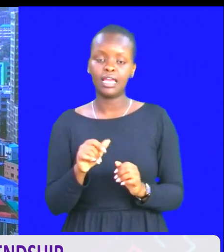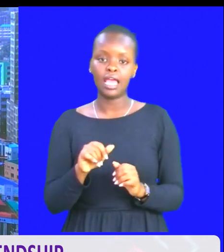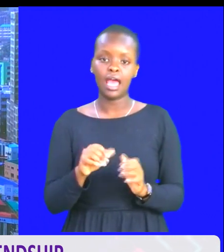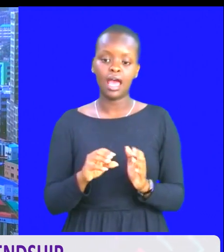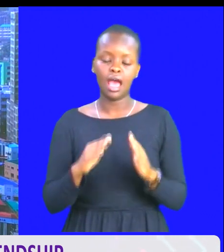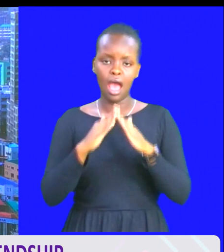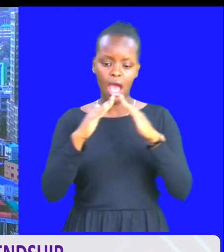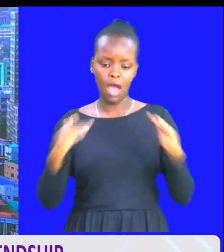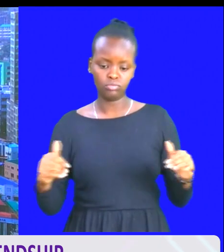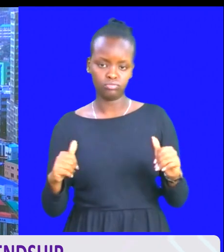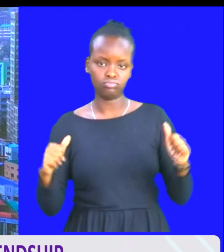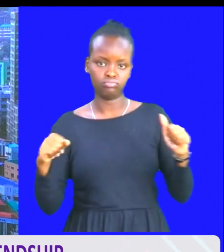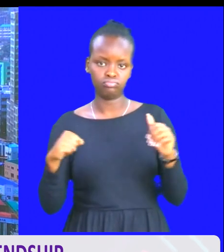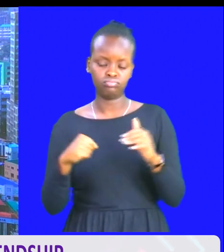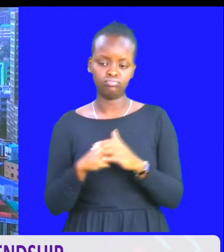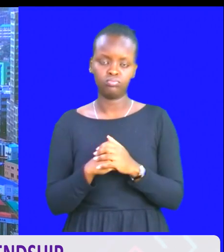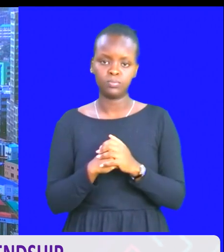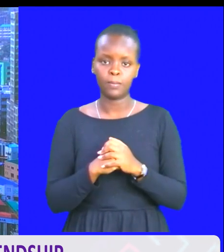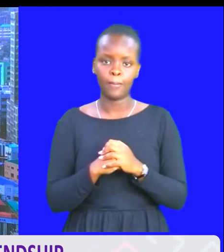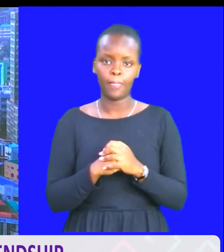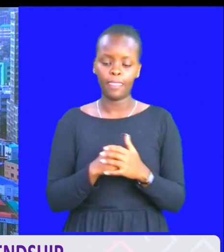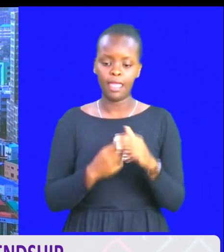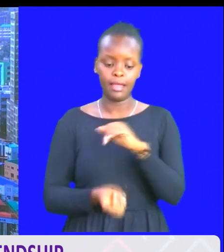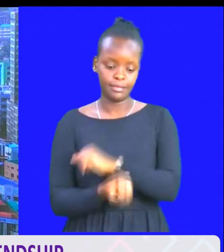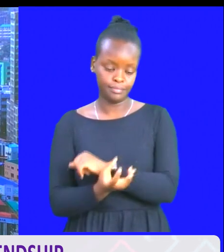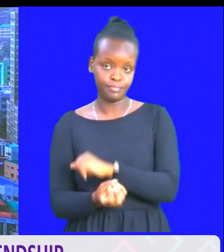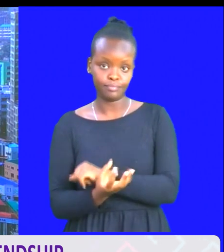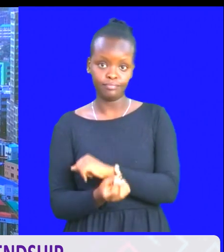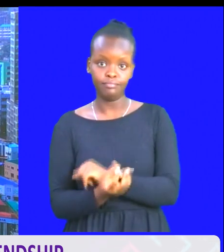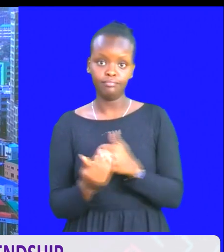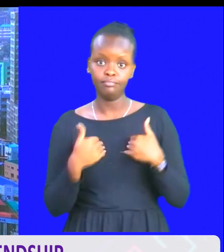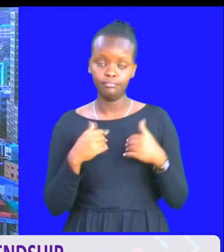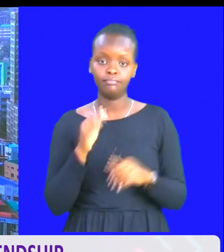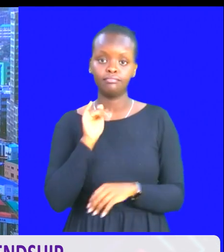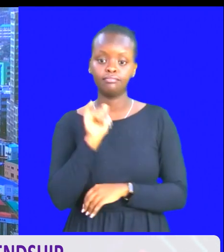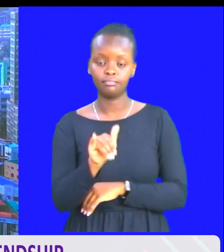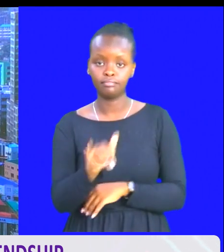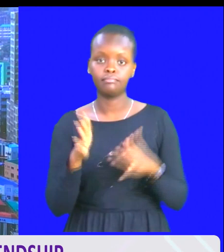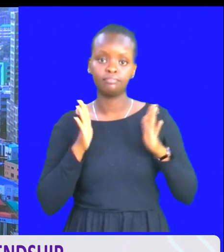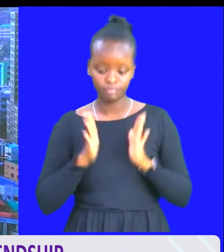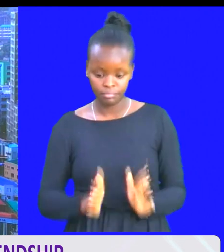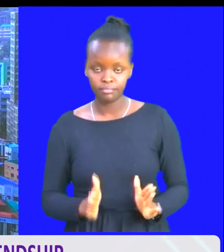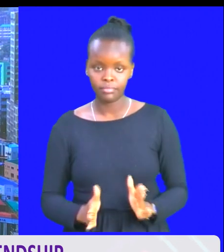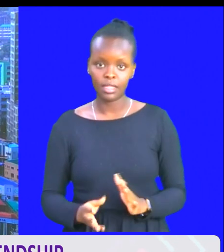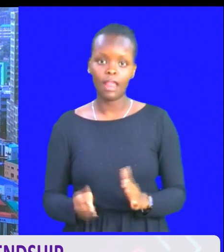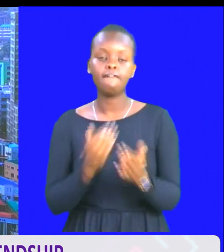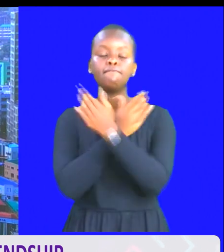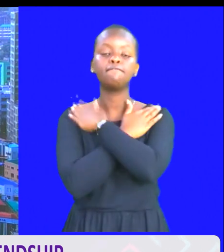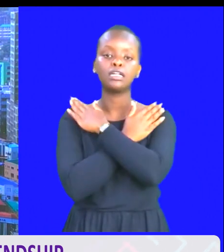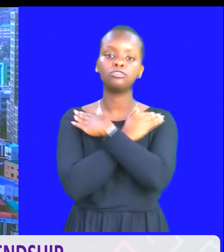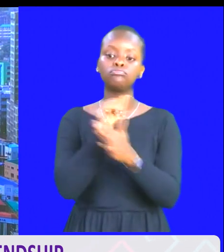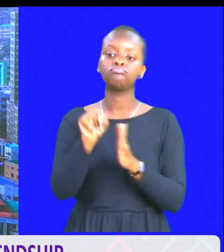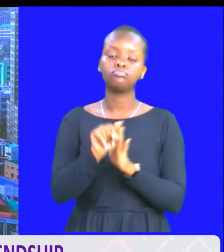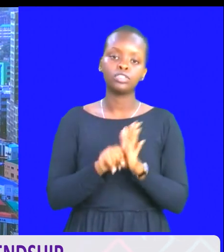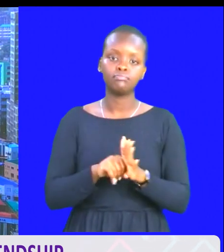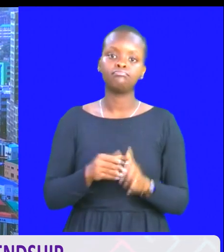jo una advice ya mtu kawe best hapa na kama hapo normally friendship na kama hapo ndio unatambua best yani